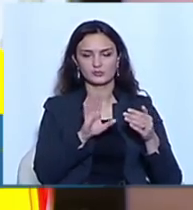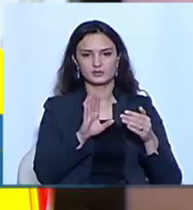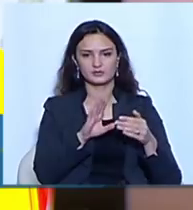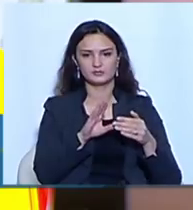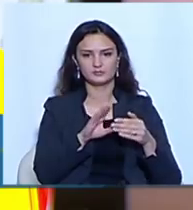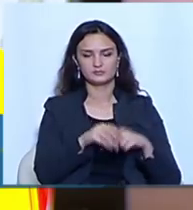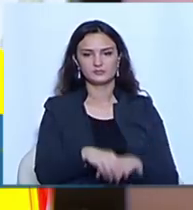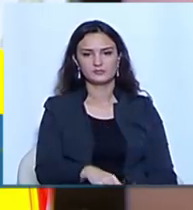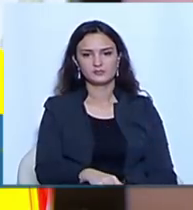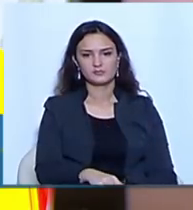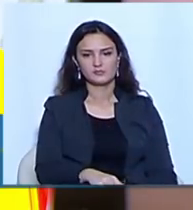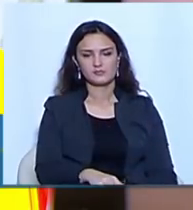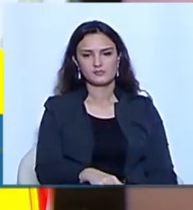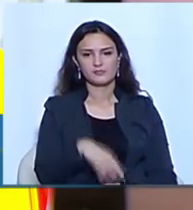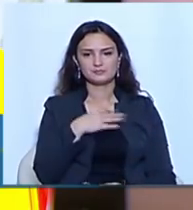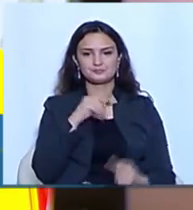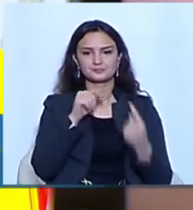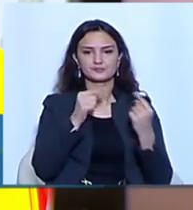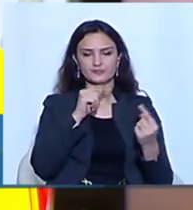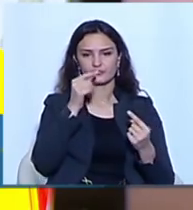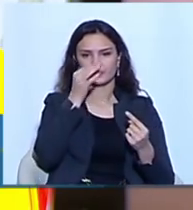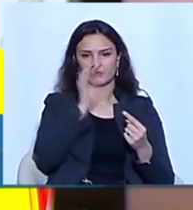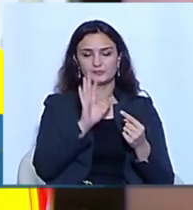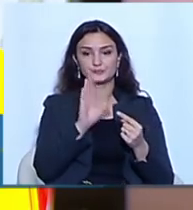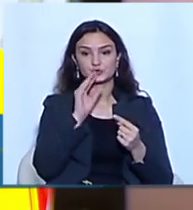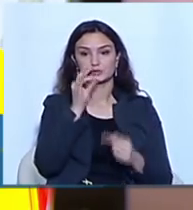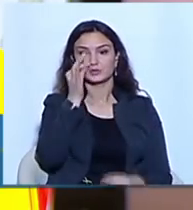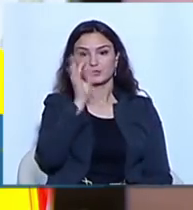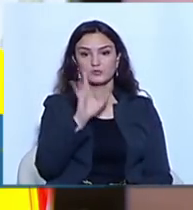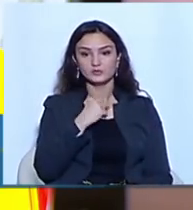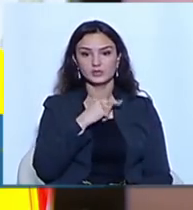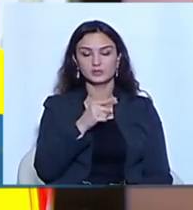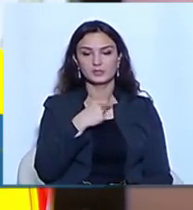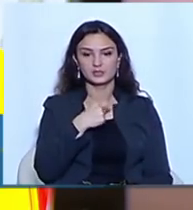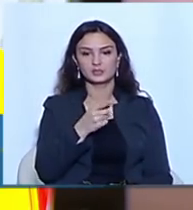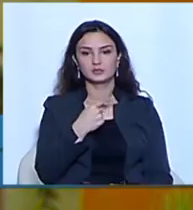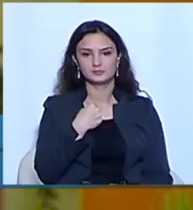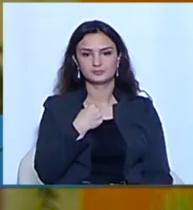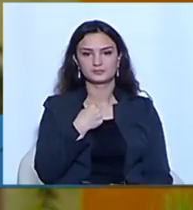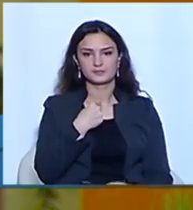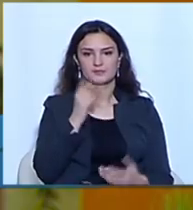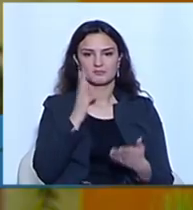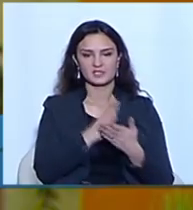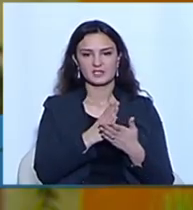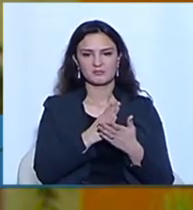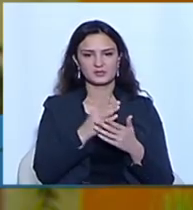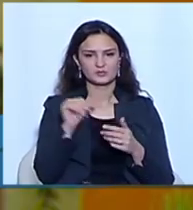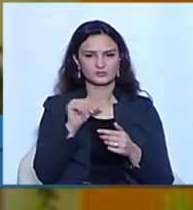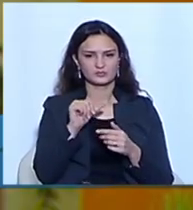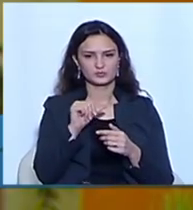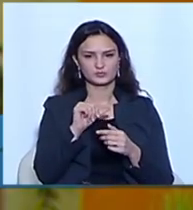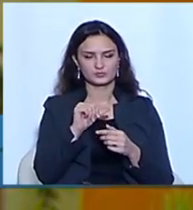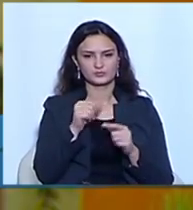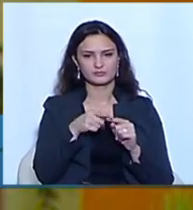ჩვენ არ მოგწონს ერთმანეთი და როგორც კი არ მოგწონს ერთმანეთი, გადავდივართ აგრესიაზე.